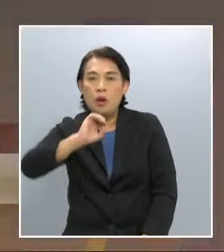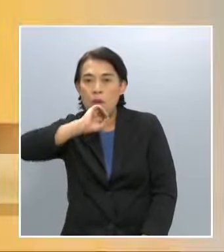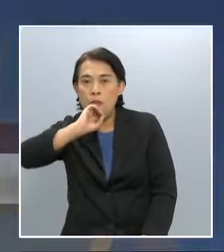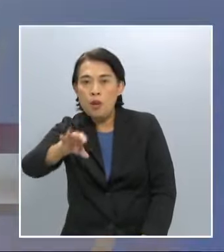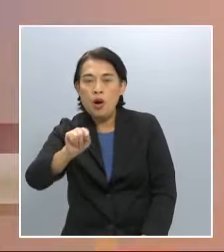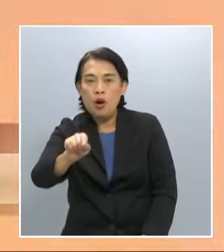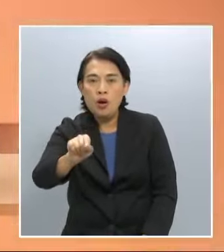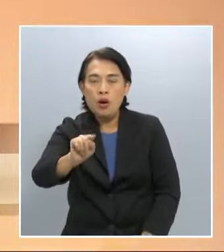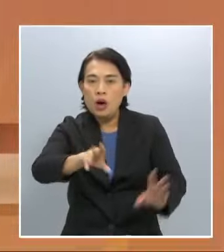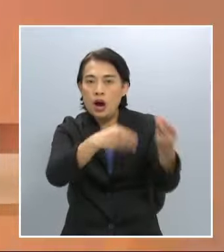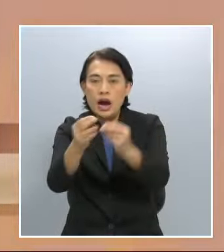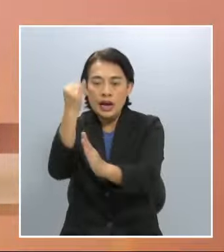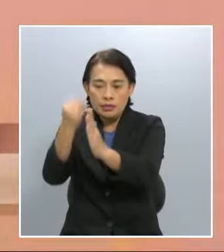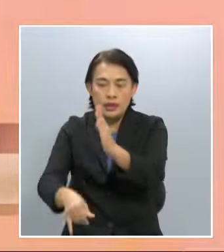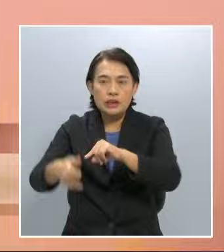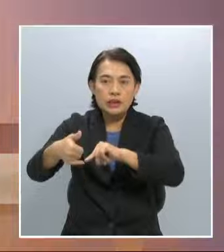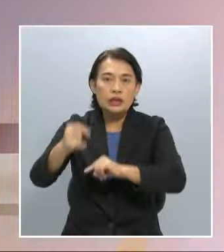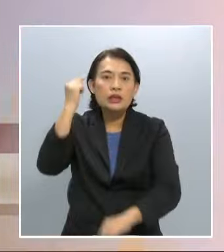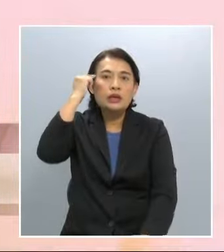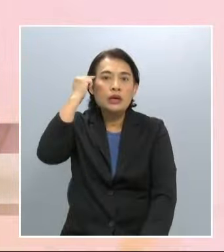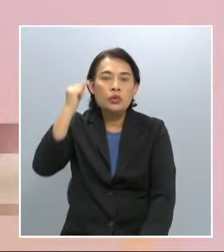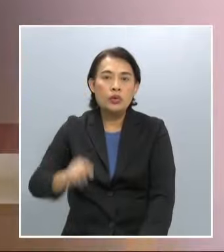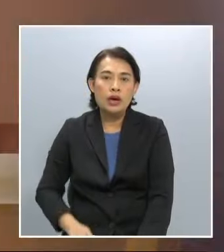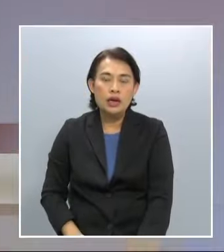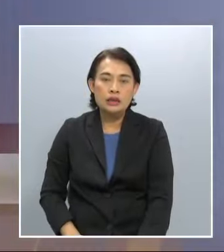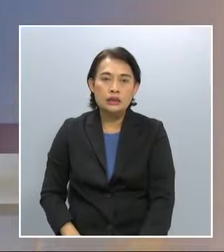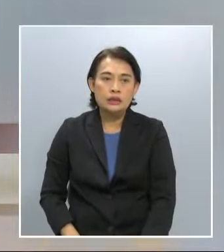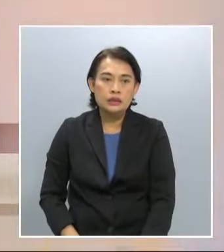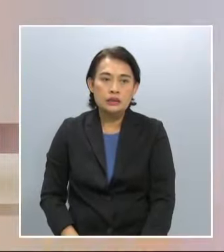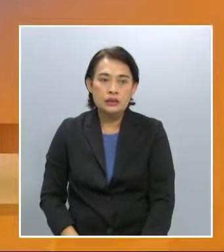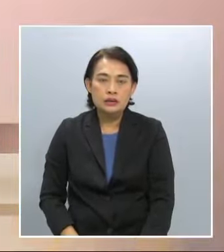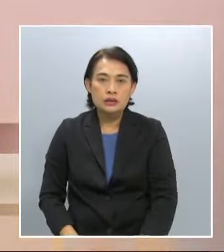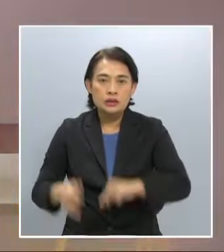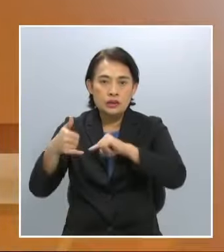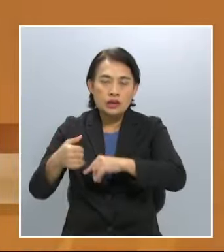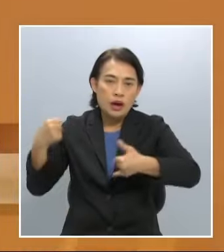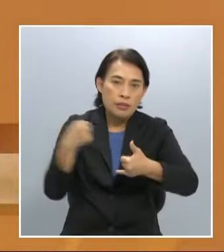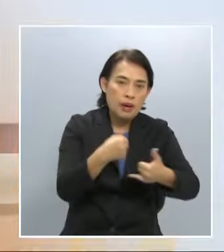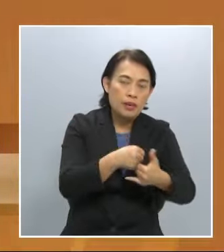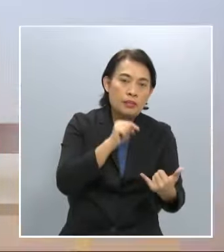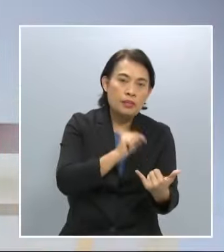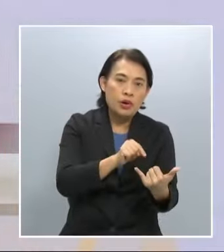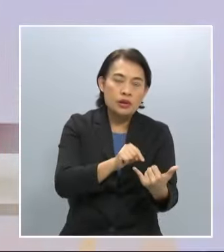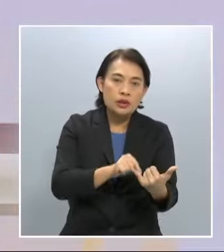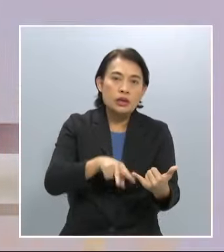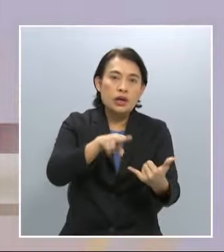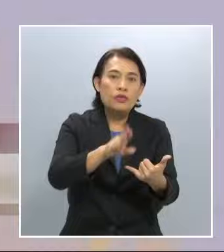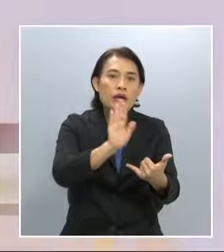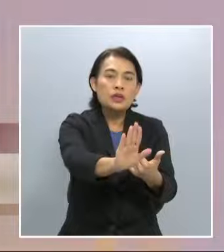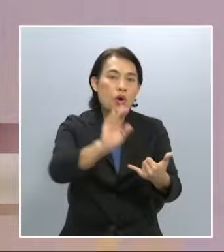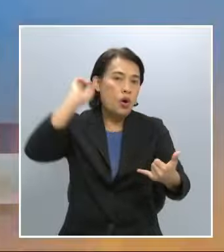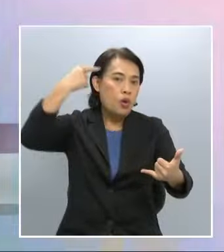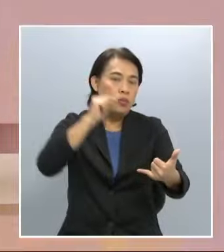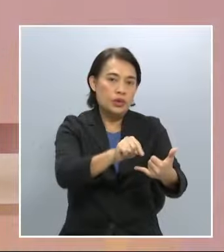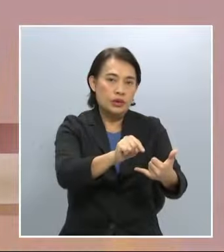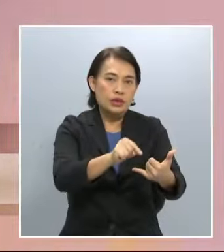คดีนะคะทำให้รู้ว่าผู้เสียหายที่ถูกทางผู้ต้องหาทำร้ายร่างกายจริงๆแล้วก็คือสามีของผู้หญิงคนนี้ค่ะ